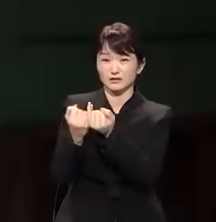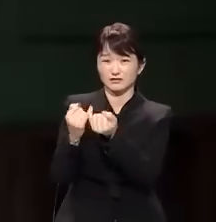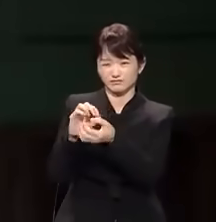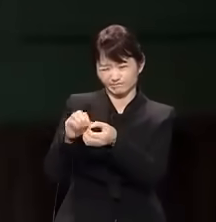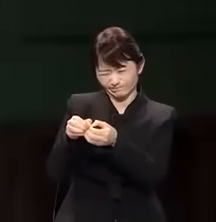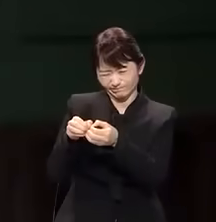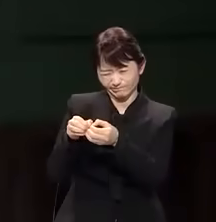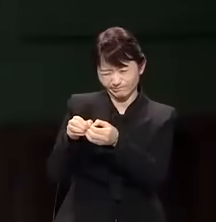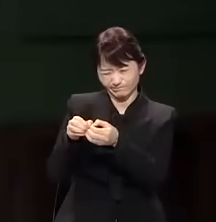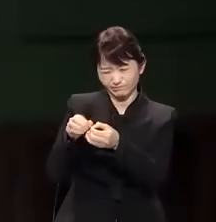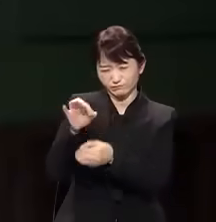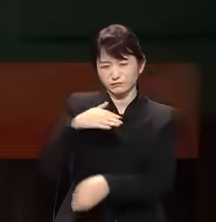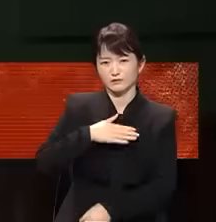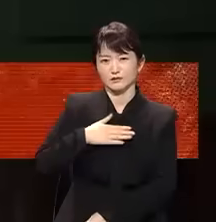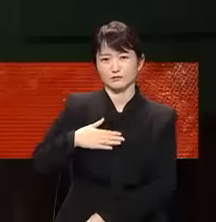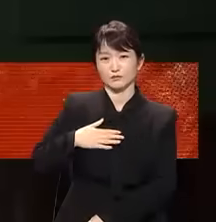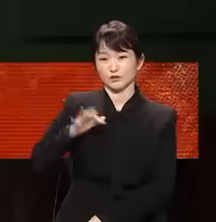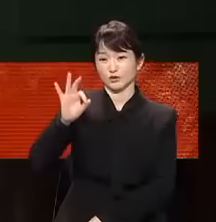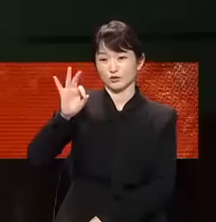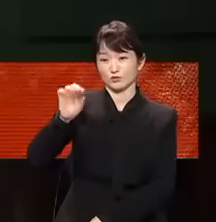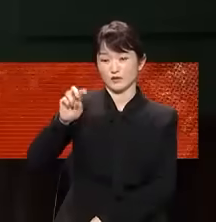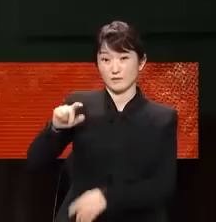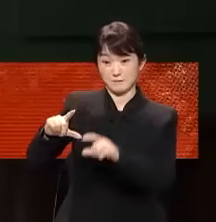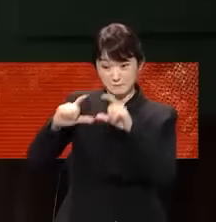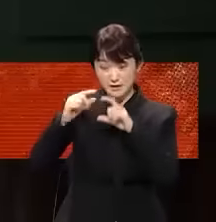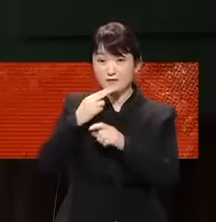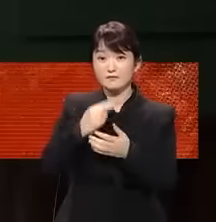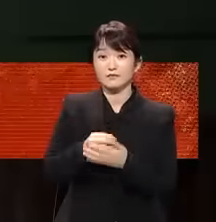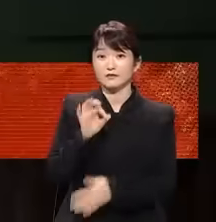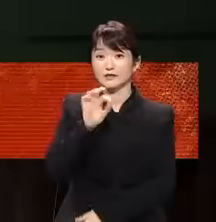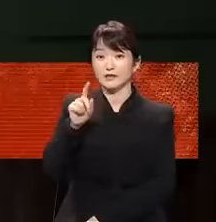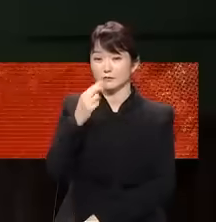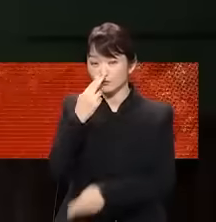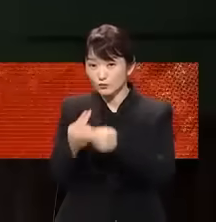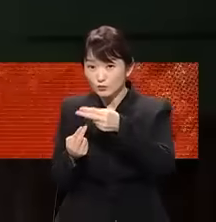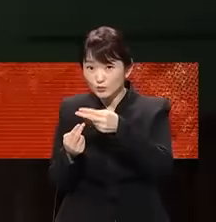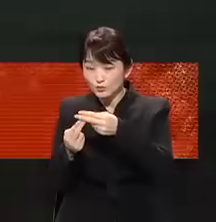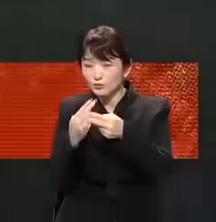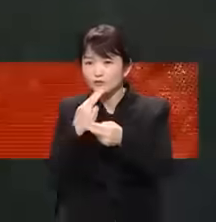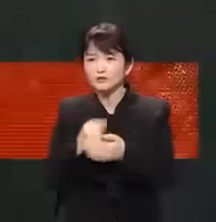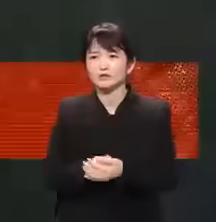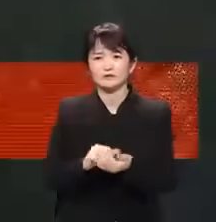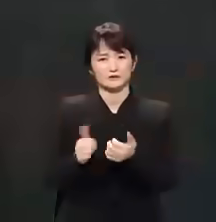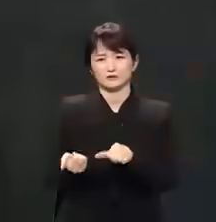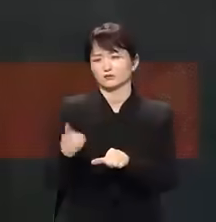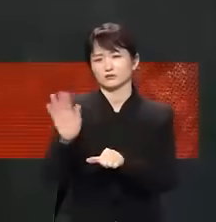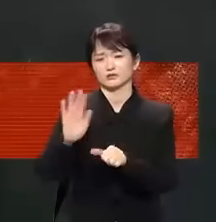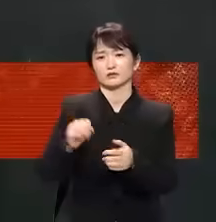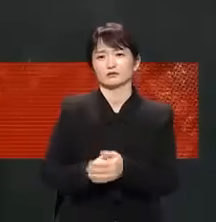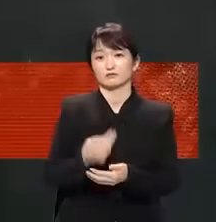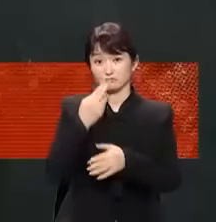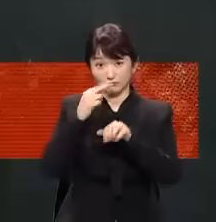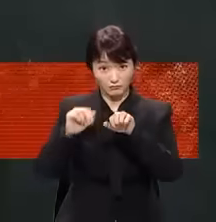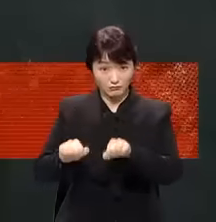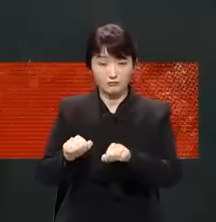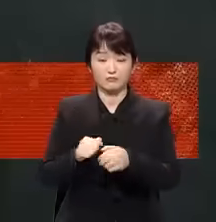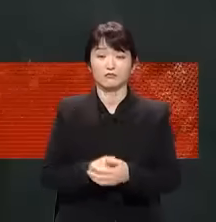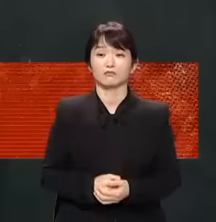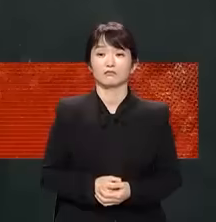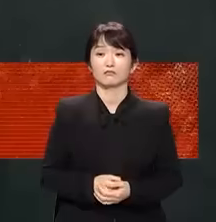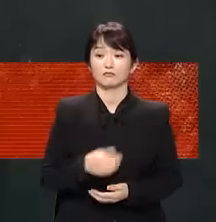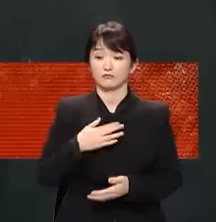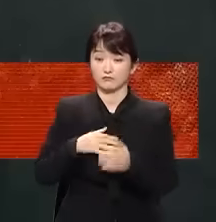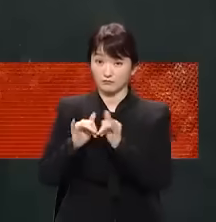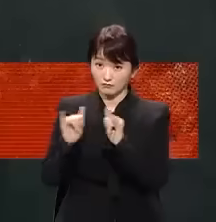유방암 진단 받은 적도 없었고요 암보험도 없었습니다 그리고 당연히 사망하지 않았습니다 멀쩡이 살아 있었습니다 또 그